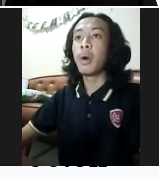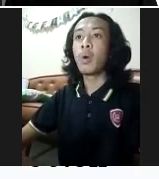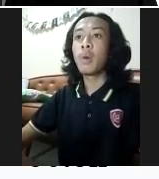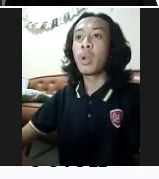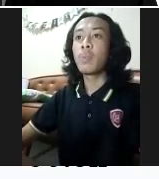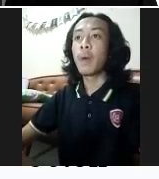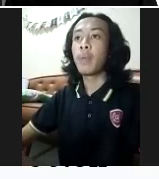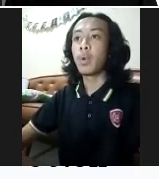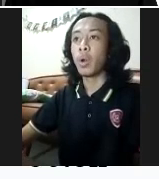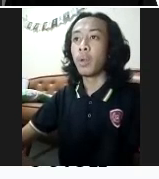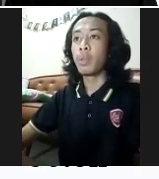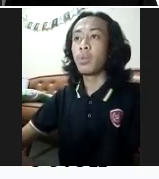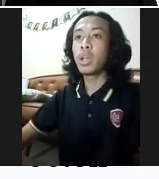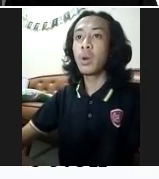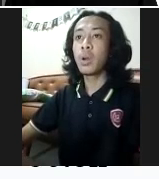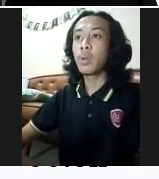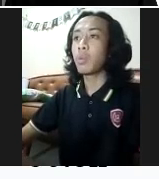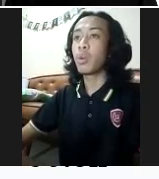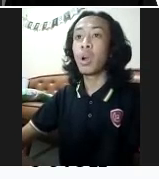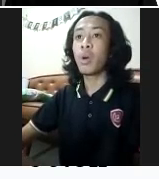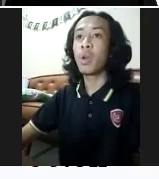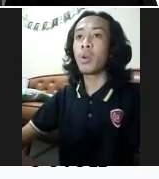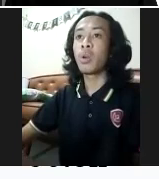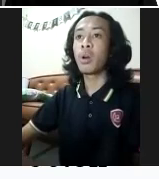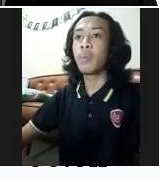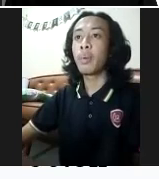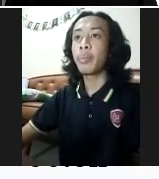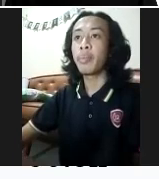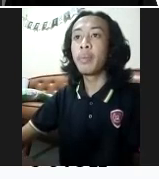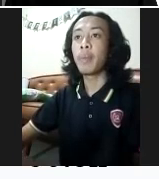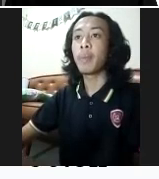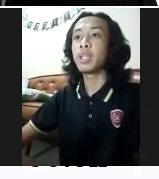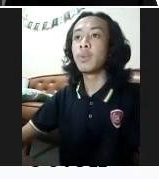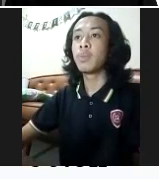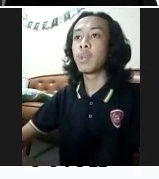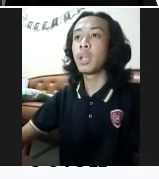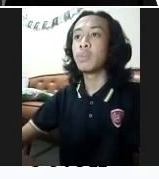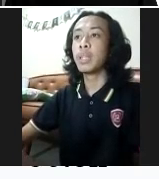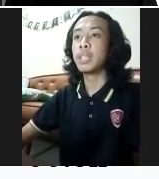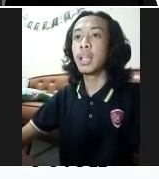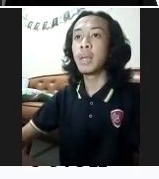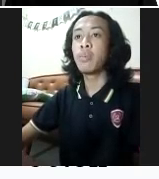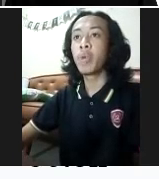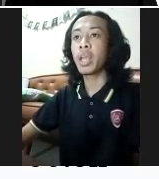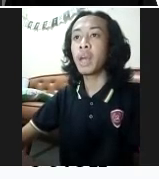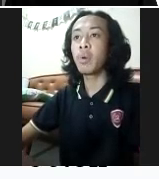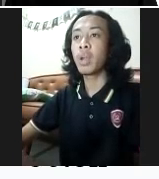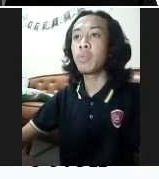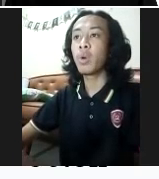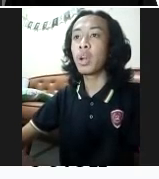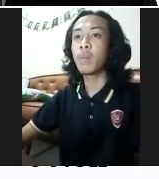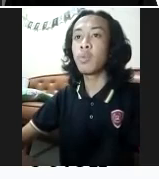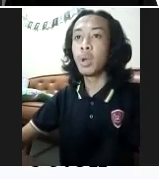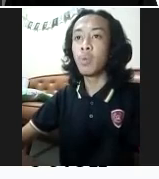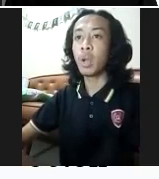membangun bangunan berbahan beton. Metode yang oleh orang beberapa disebut brutalisme Brazil, yang memungkinkan bangunan dibangun